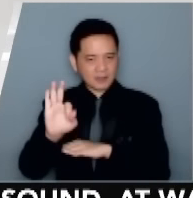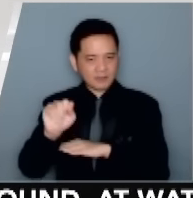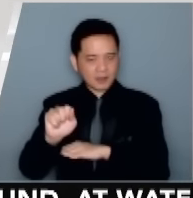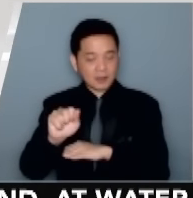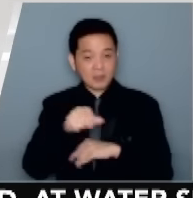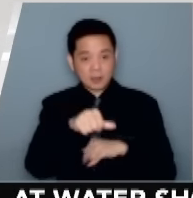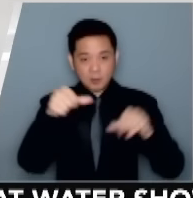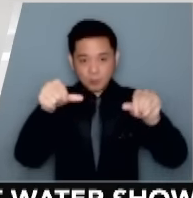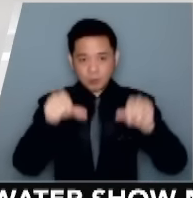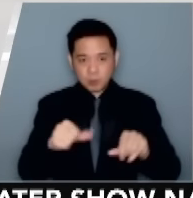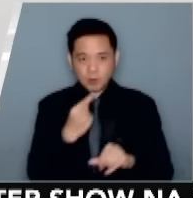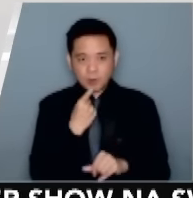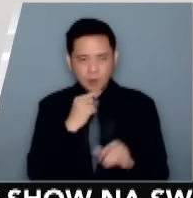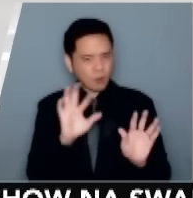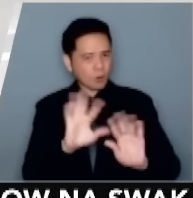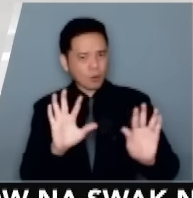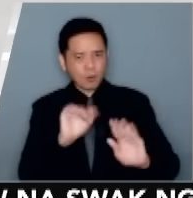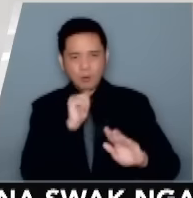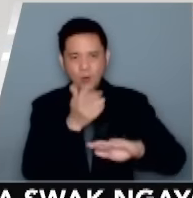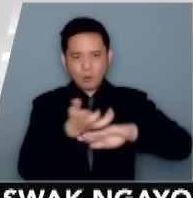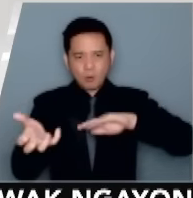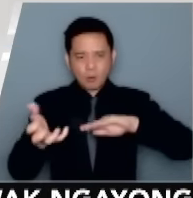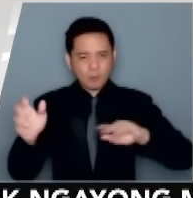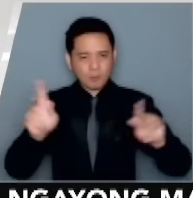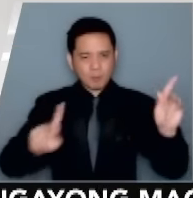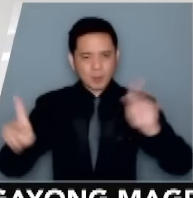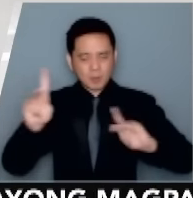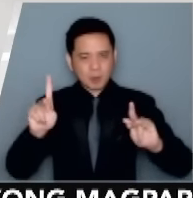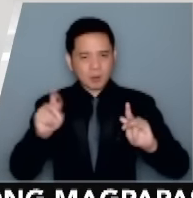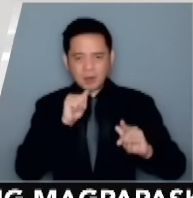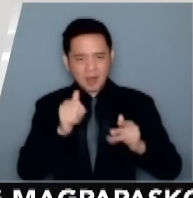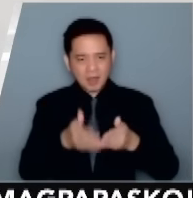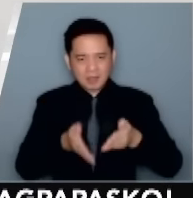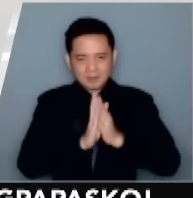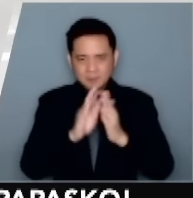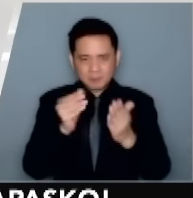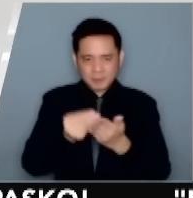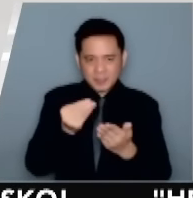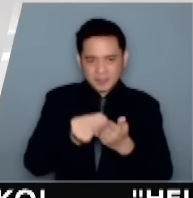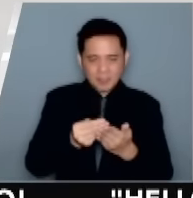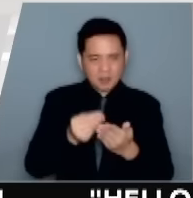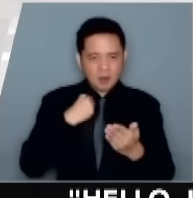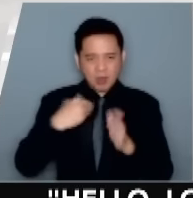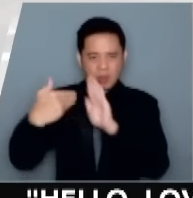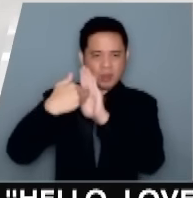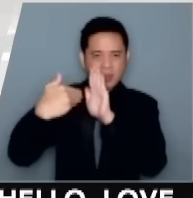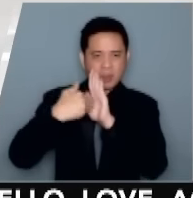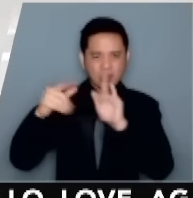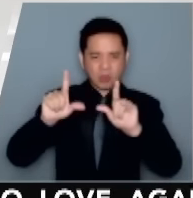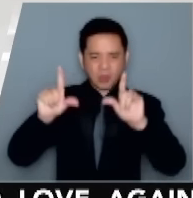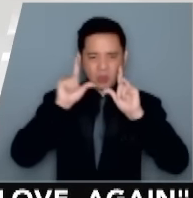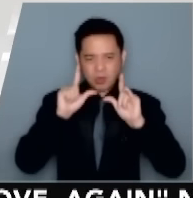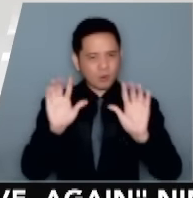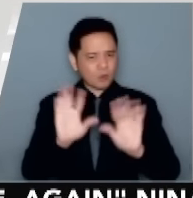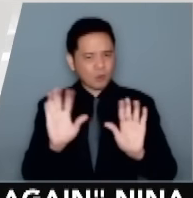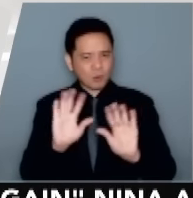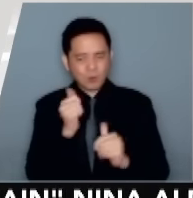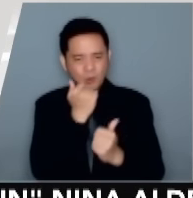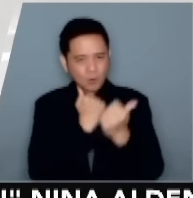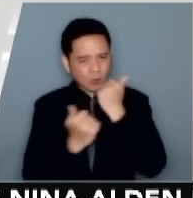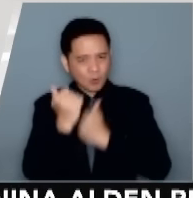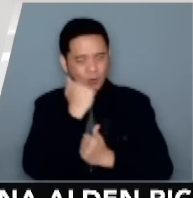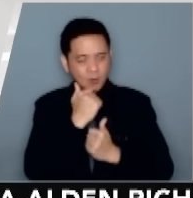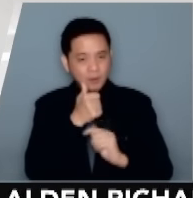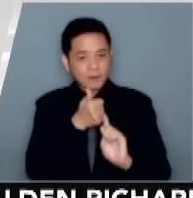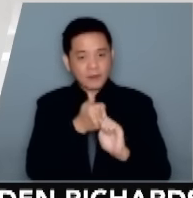tao. Hindi rin umano siya nang hingi ng pera taliwas sa mga akusasyong ibinabato sa kanya. Dagdag niya, hindi niya tinatakbuhan ang kaso. Sabi